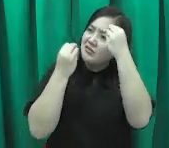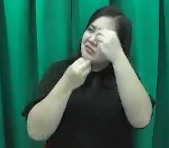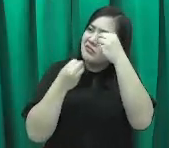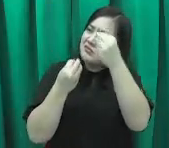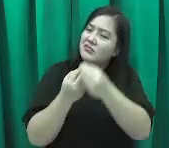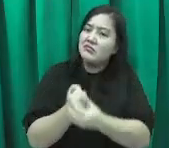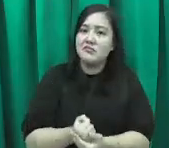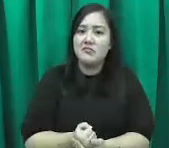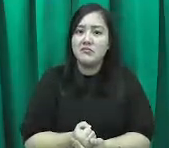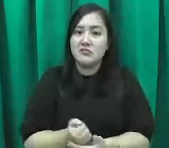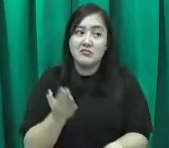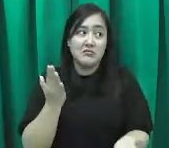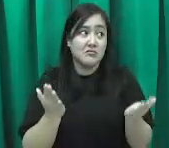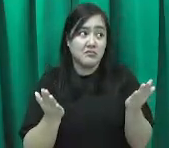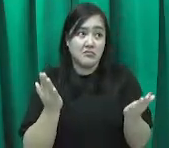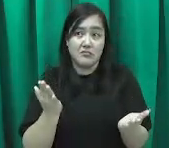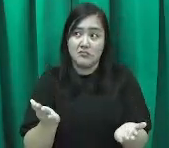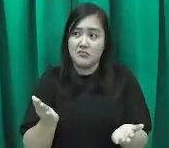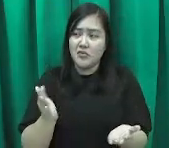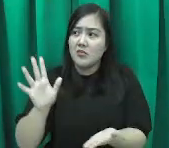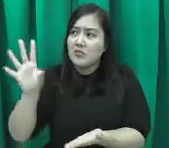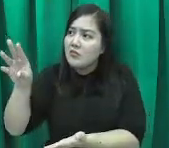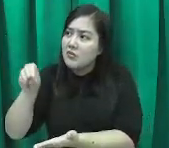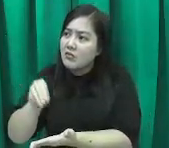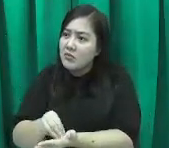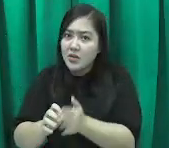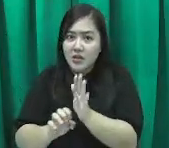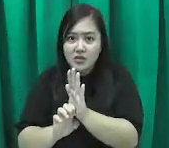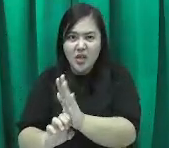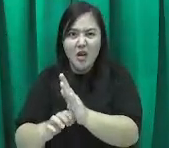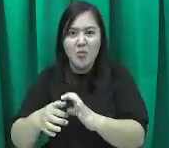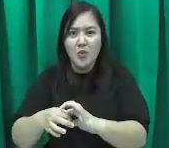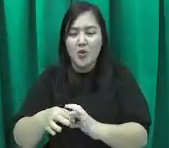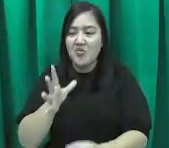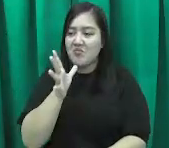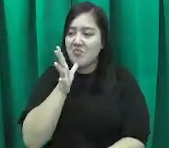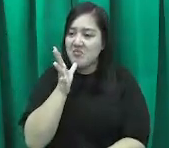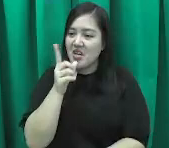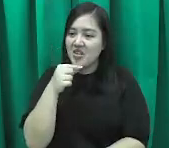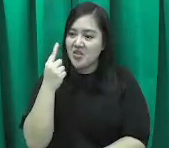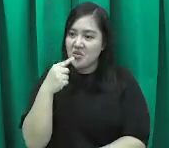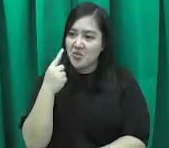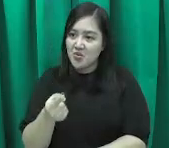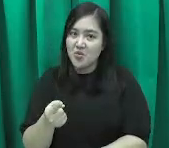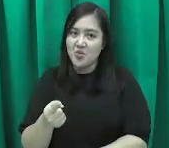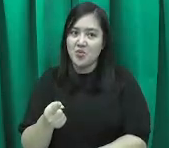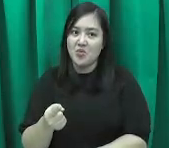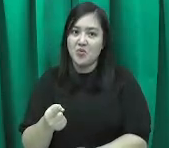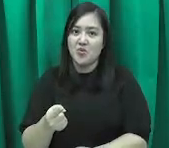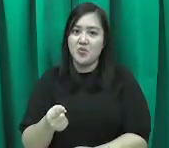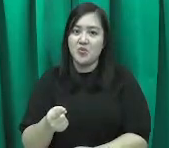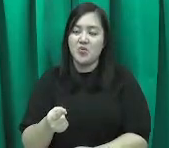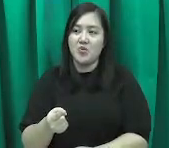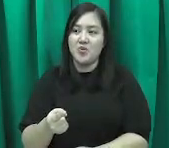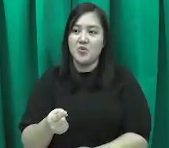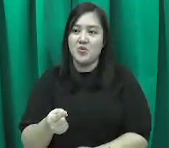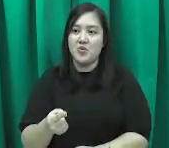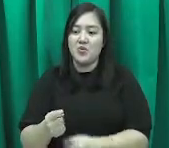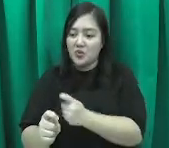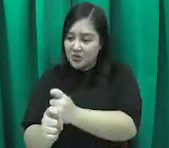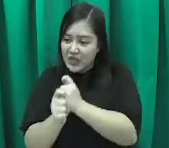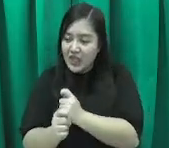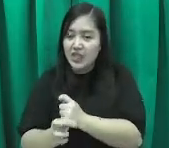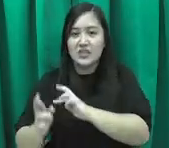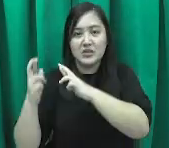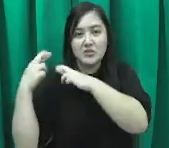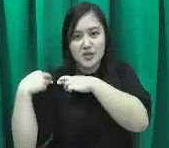na palaging inaaway, nag-a-assume ng leadership yung nanay. Yung nanay niyang bida-bida. Oh, pagdating ng araw, yung mga anak,